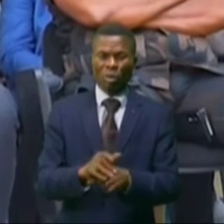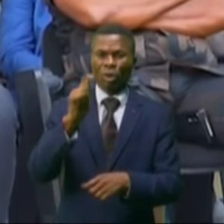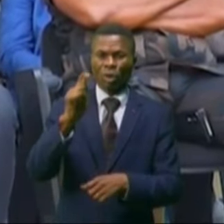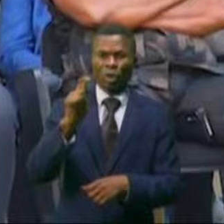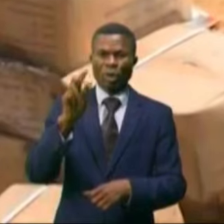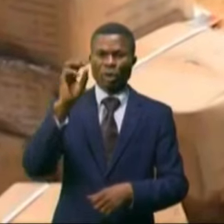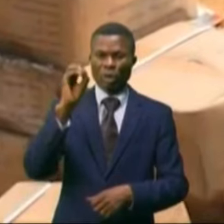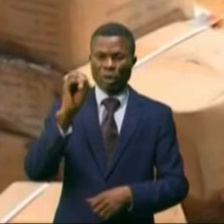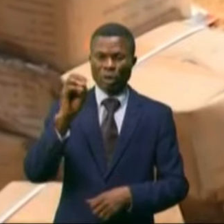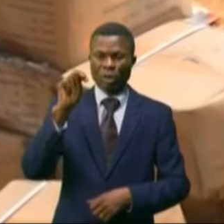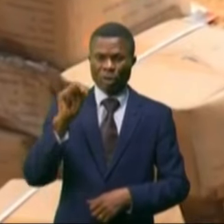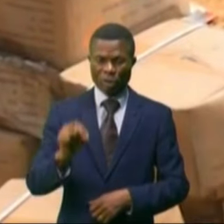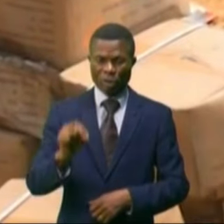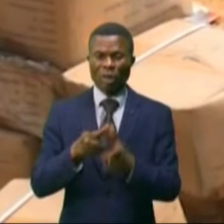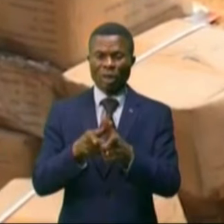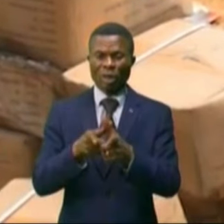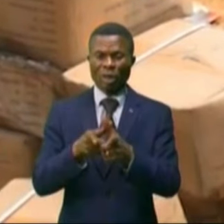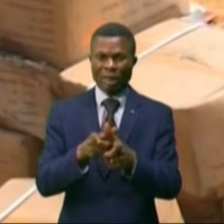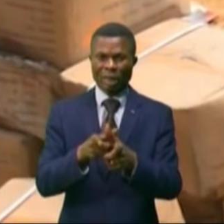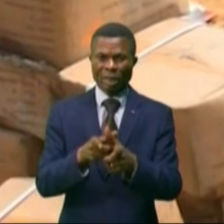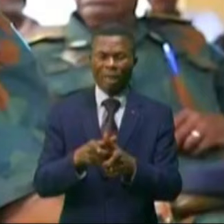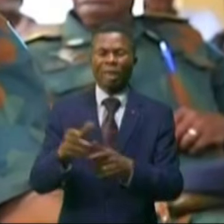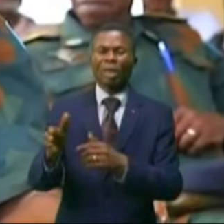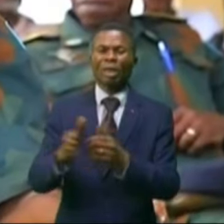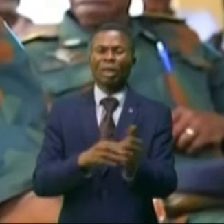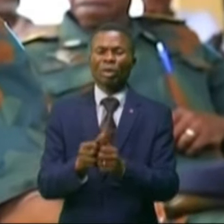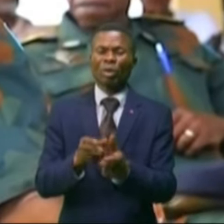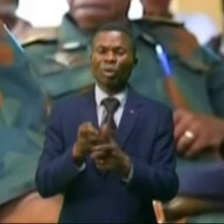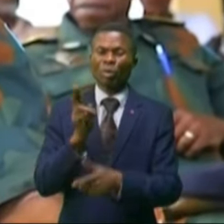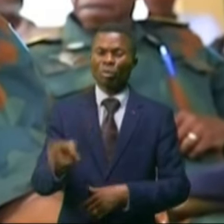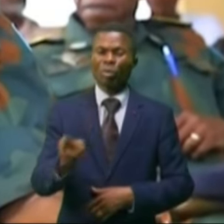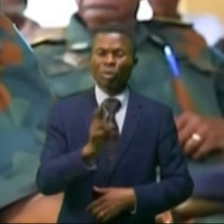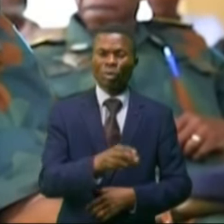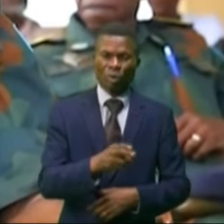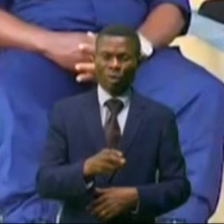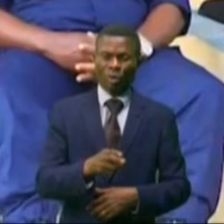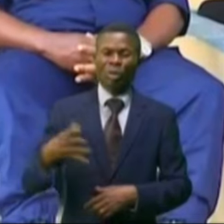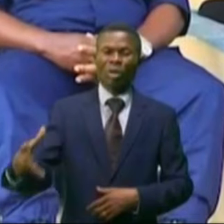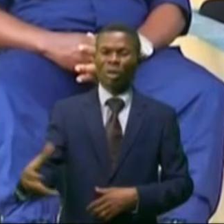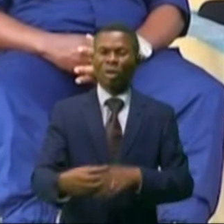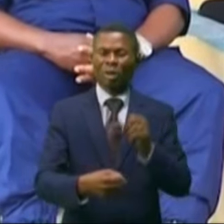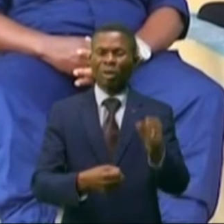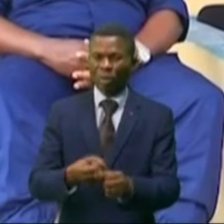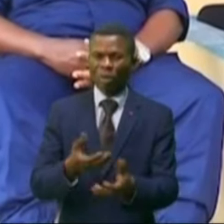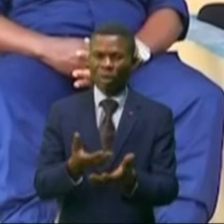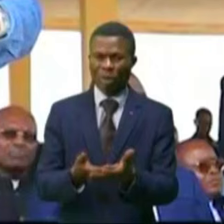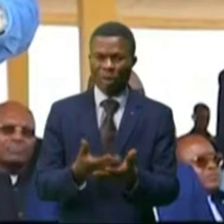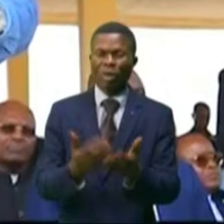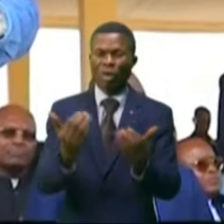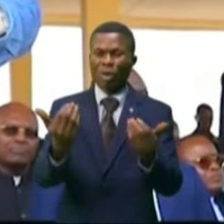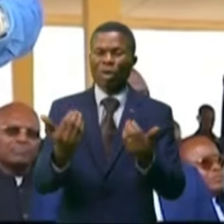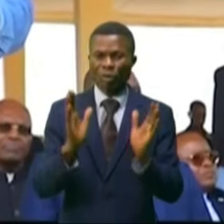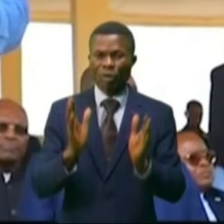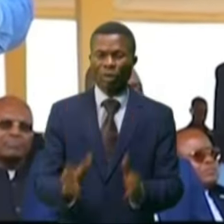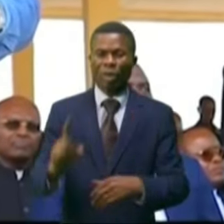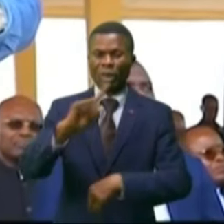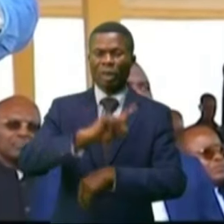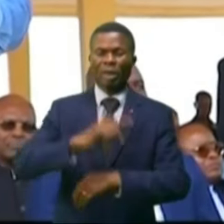compris les armes de munitions collectées dans les opérations de désarmement civil volontaire. La